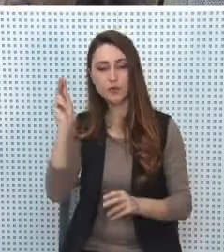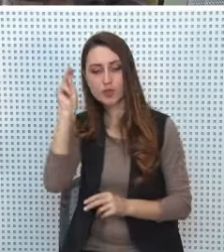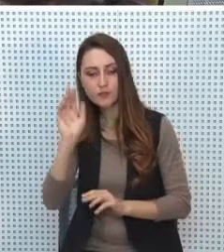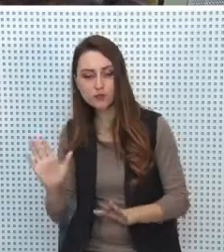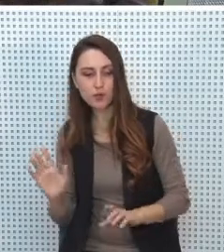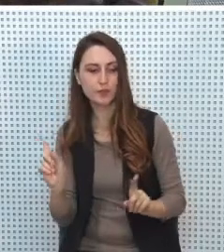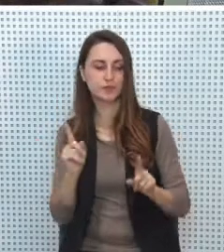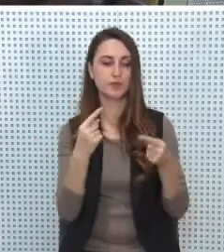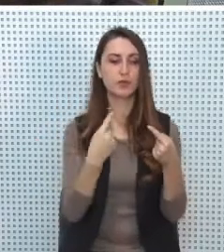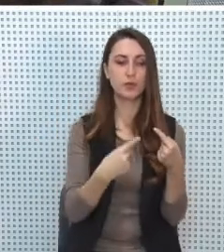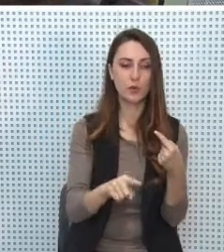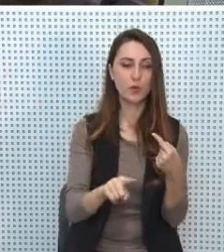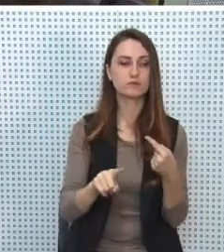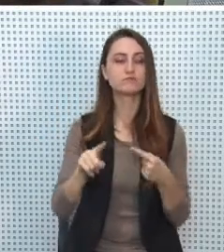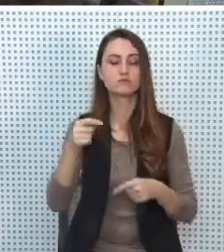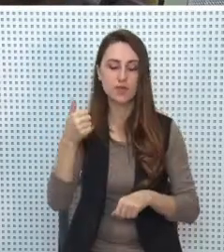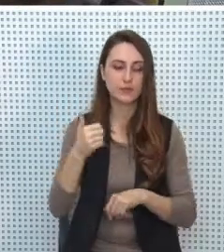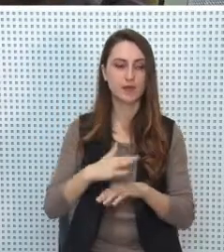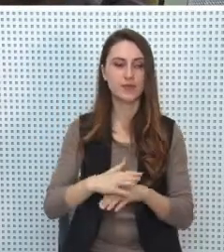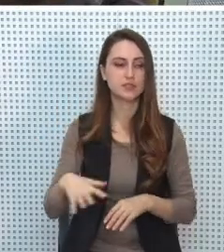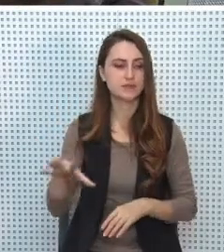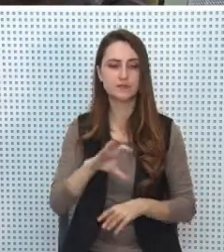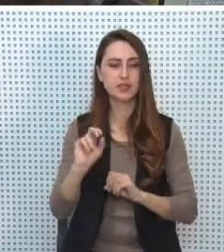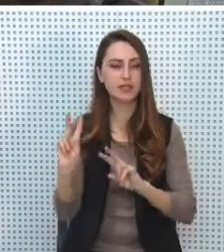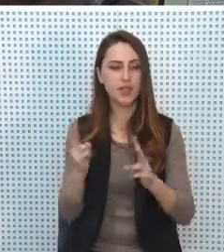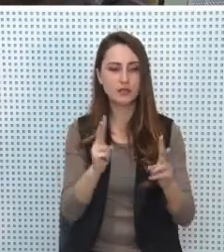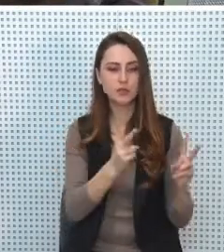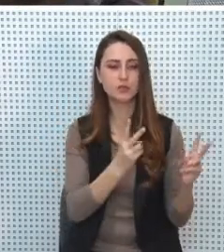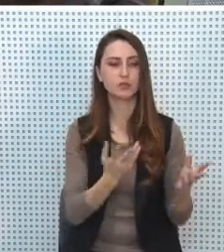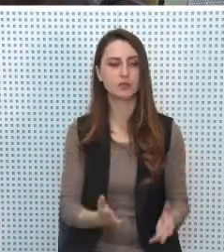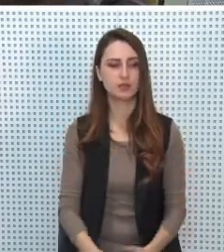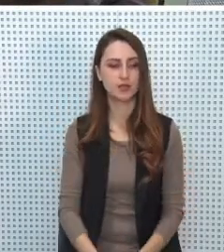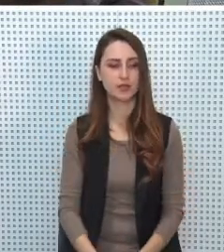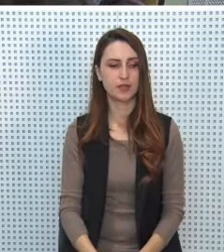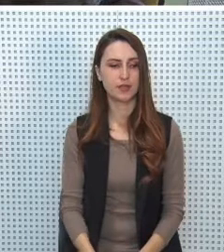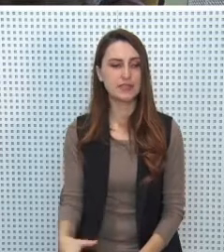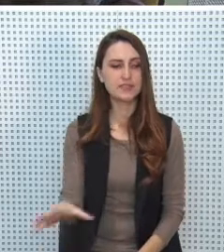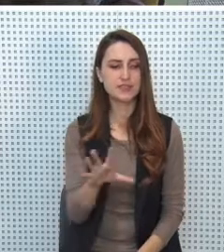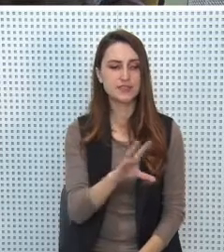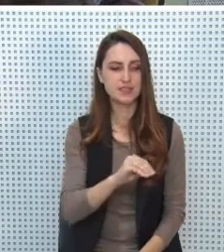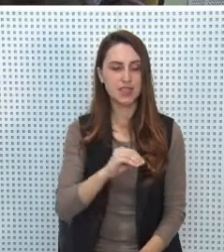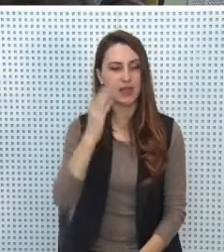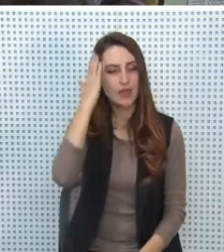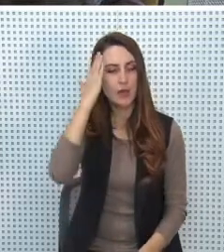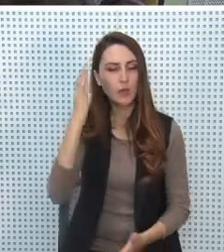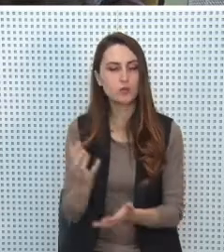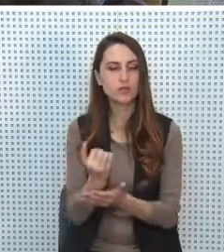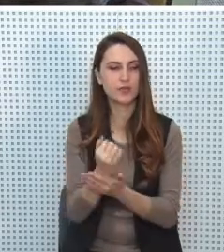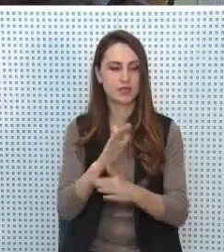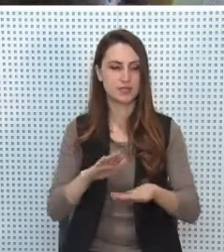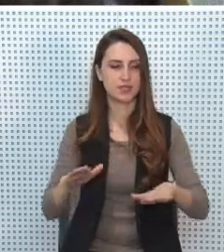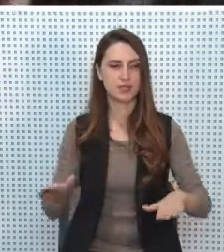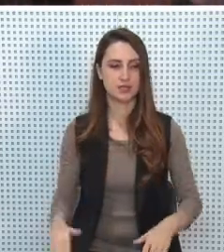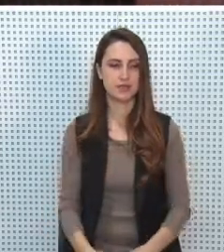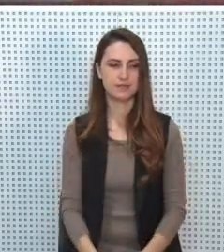в другом у нас. На первом месте они у нас все танцуют, пляшут. Ну, вообще все у нас успешны. У нас нет таких детей